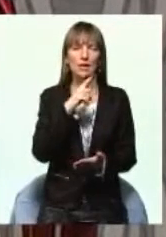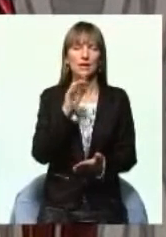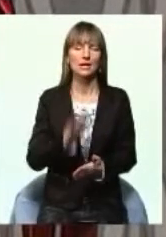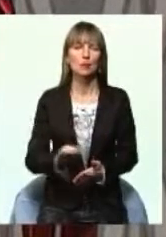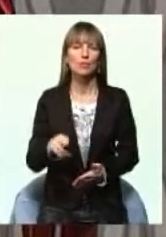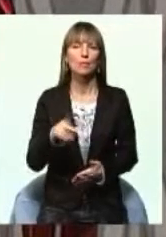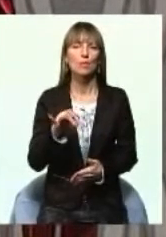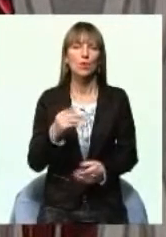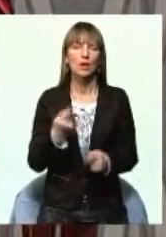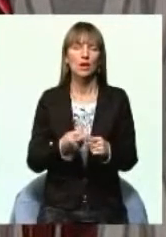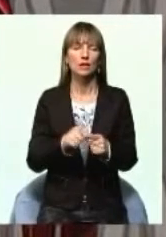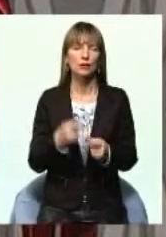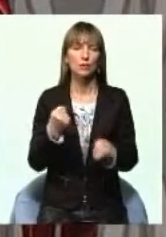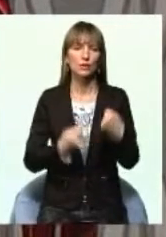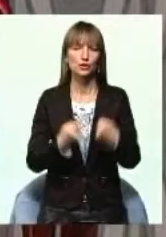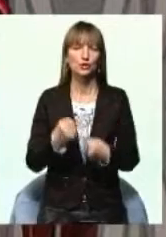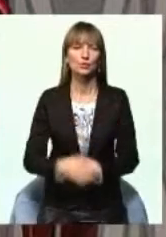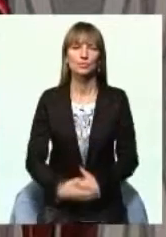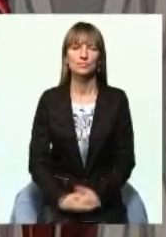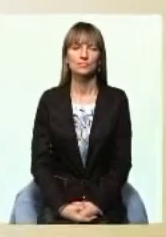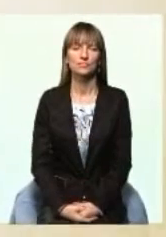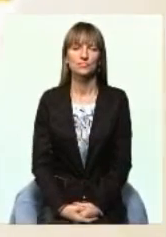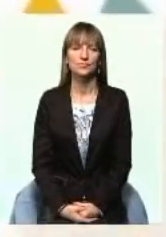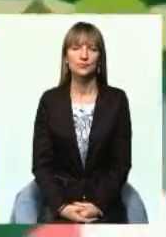малят про цю машину.